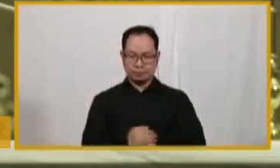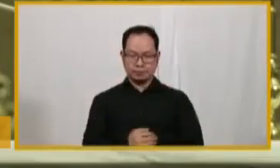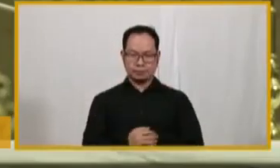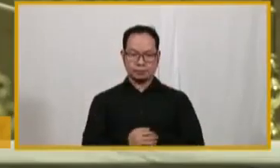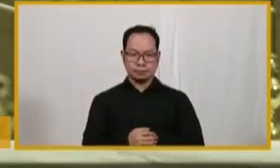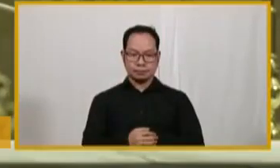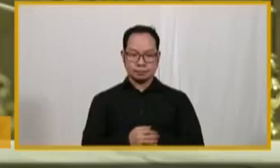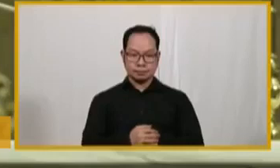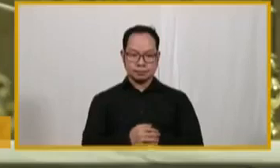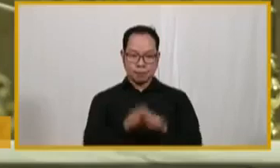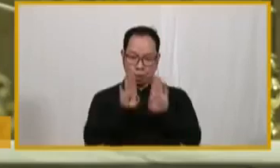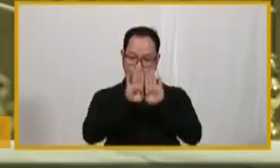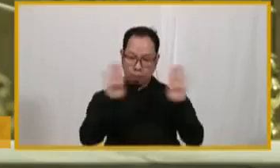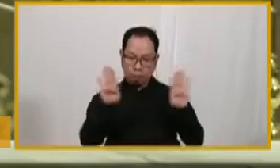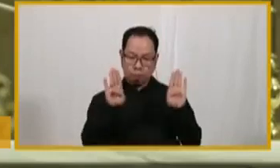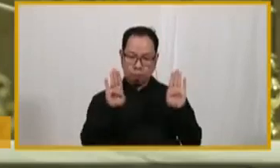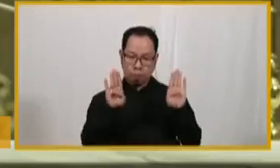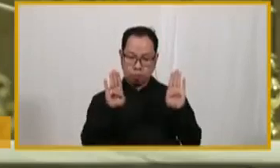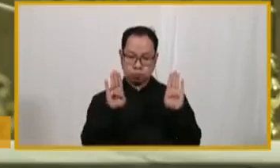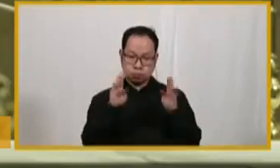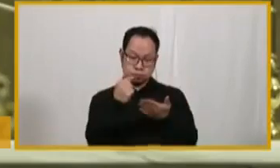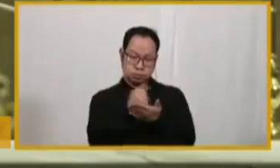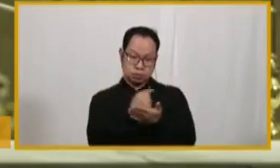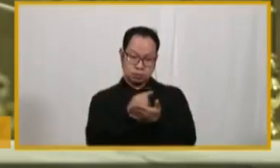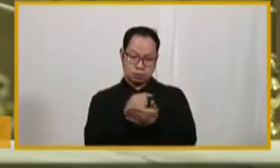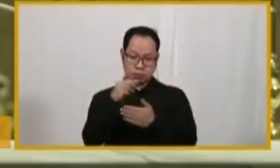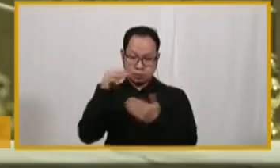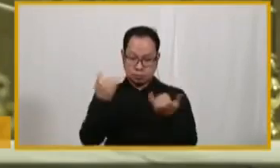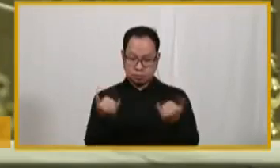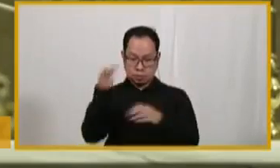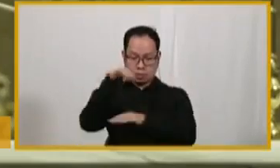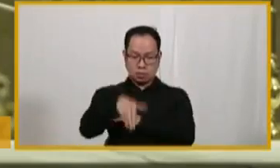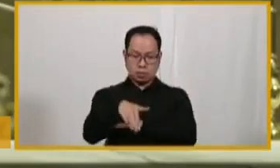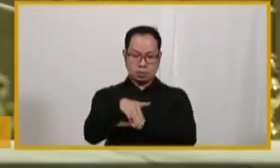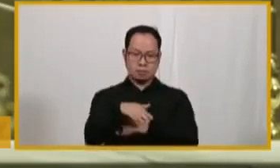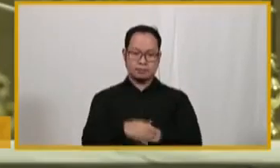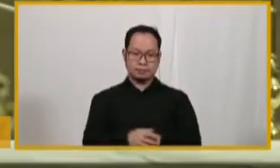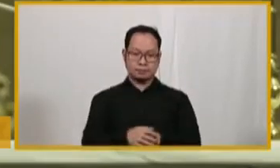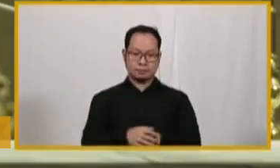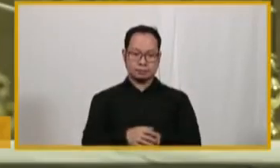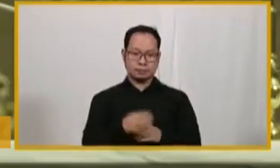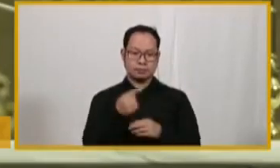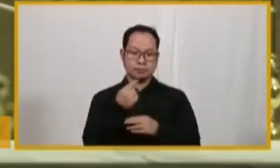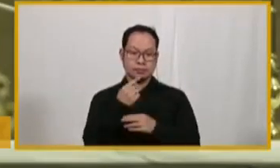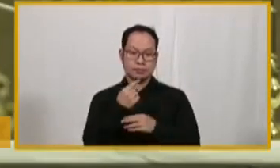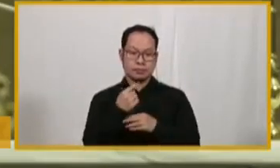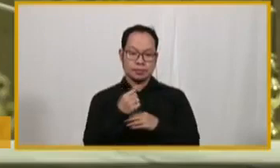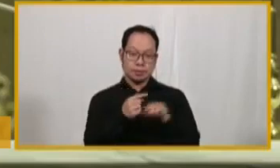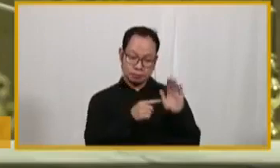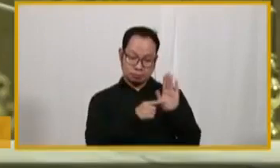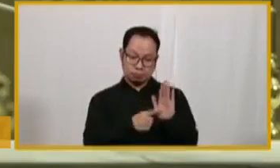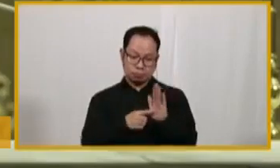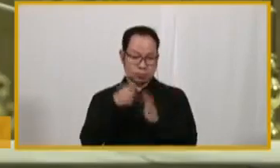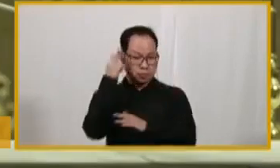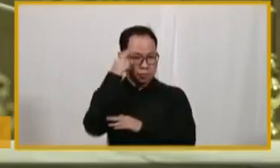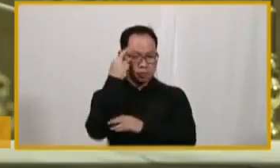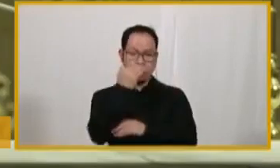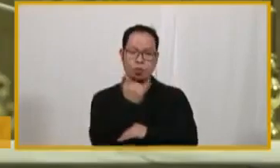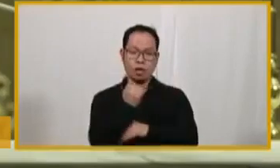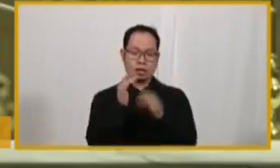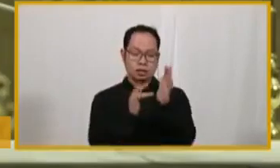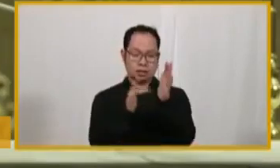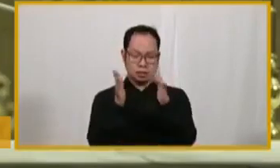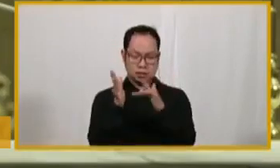The opening lines of our Gospel tonight explains to us the reason why